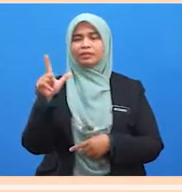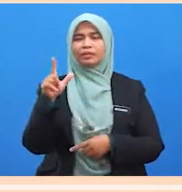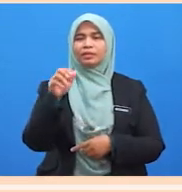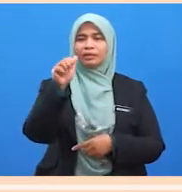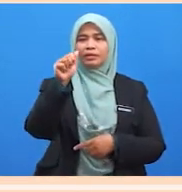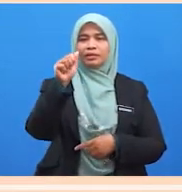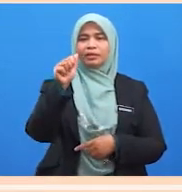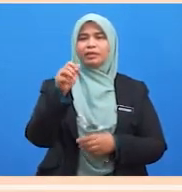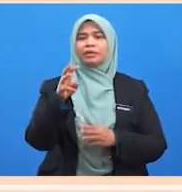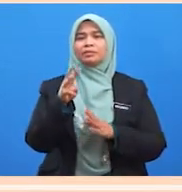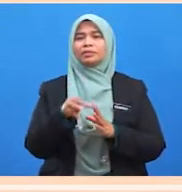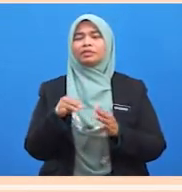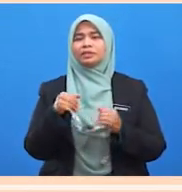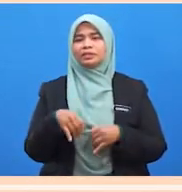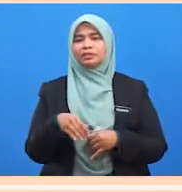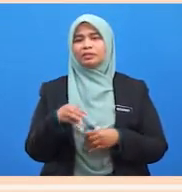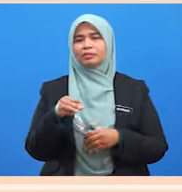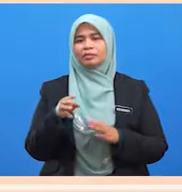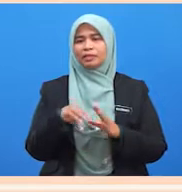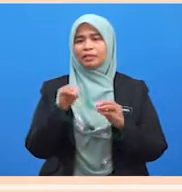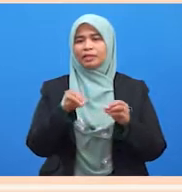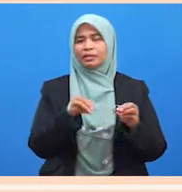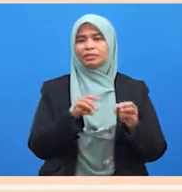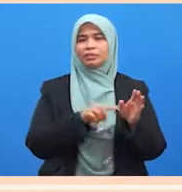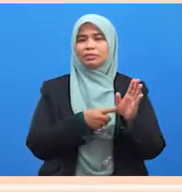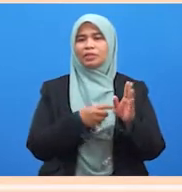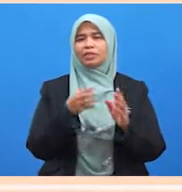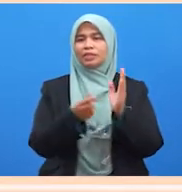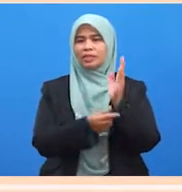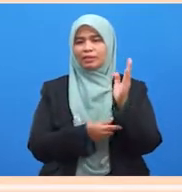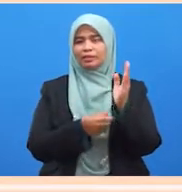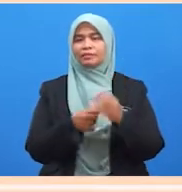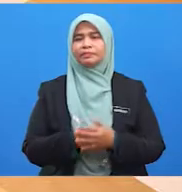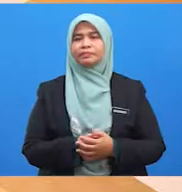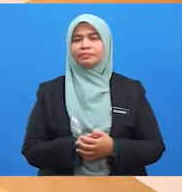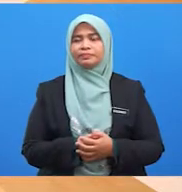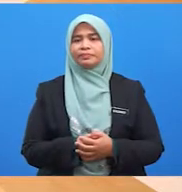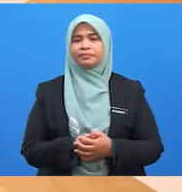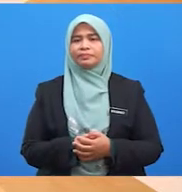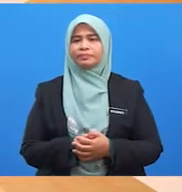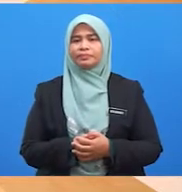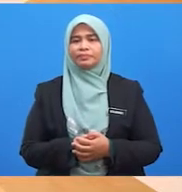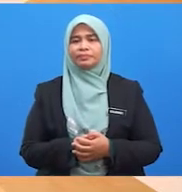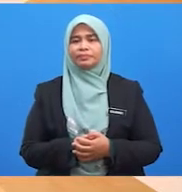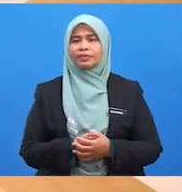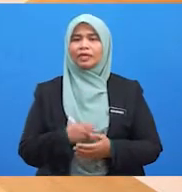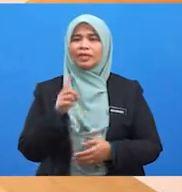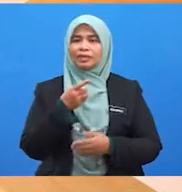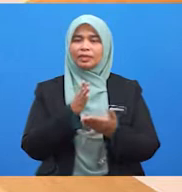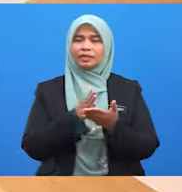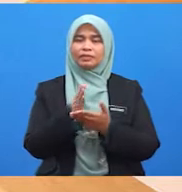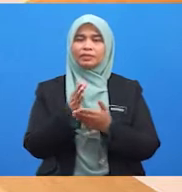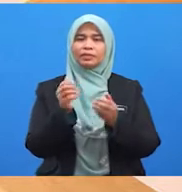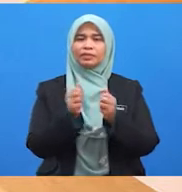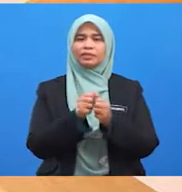Jawapannya ialah A. Penanaman semula getah untuk pekebun kecil. Tahniah pada yang betul.